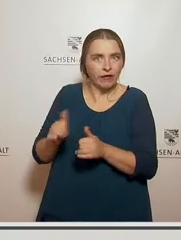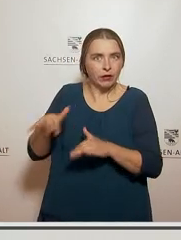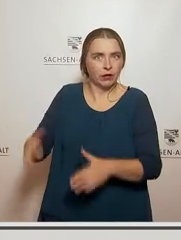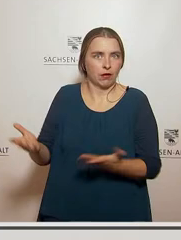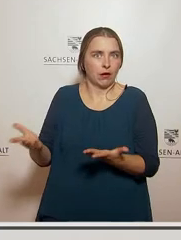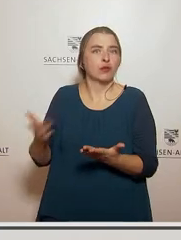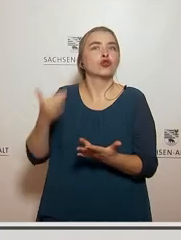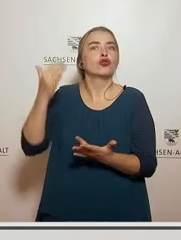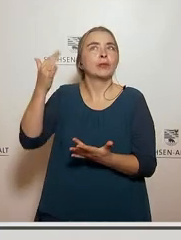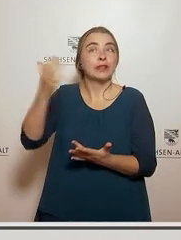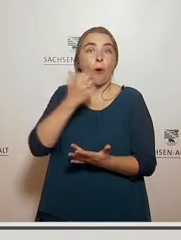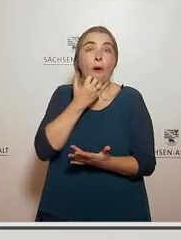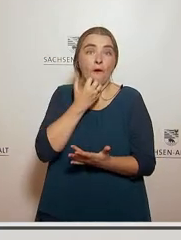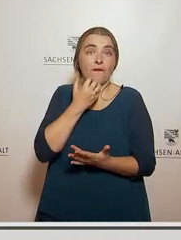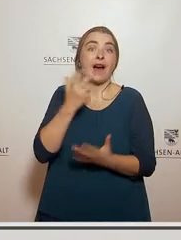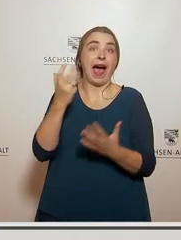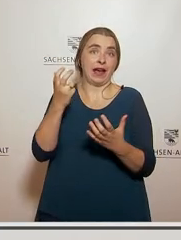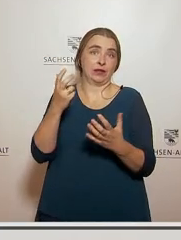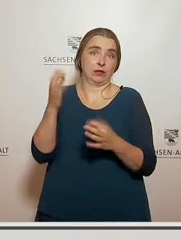irgendwann mal hinzukommen.